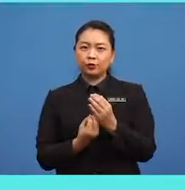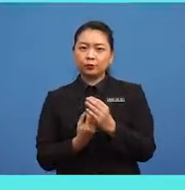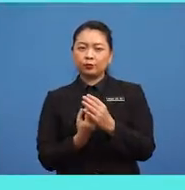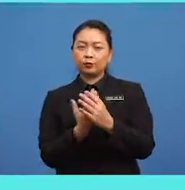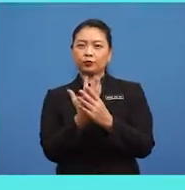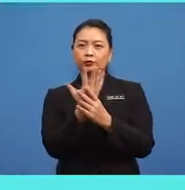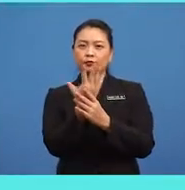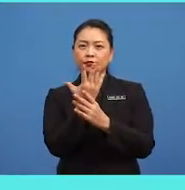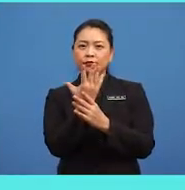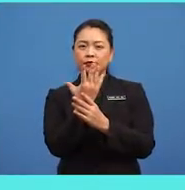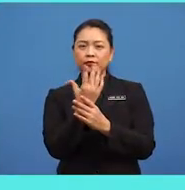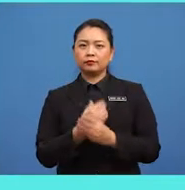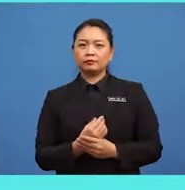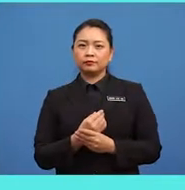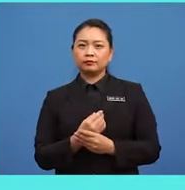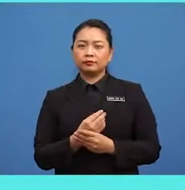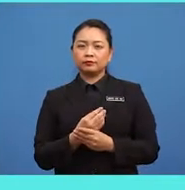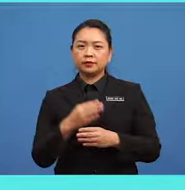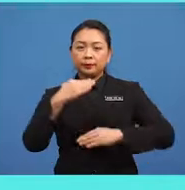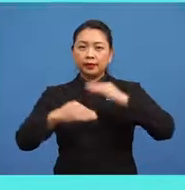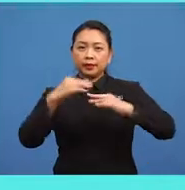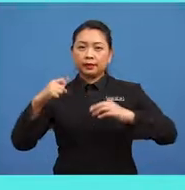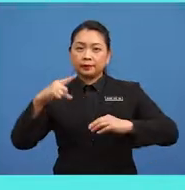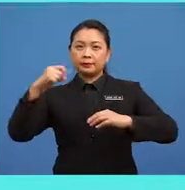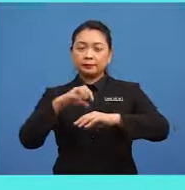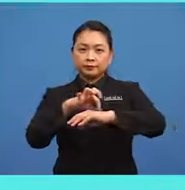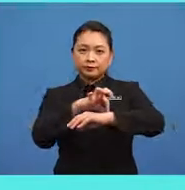pertumbuhan dan pemindahan impuls saraf.